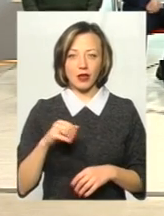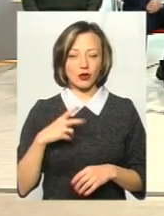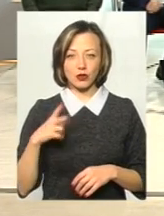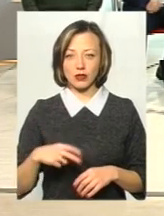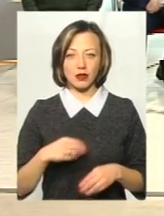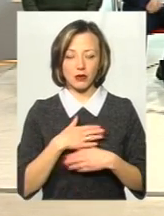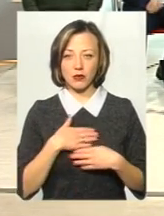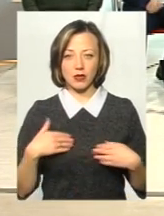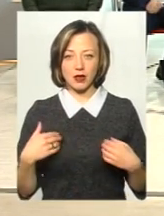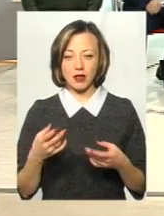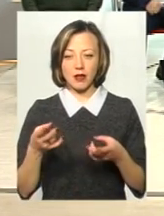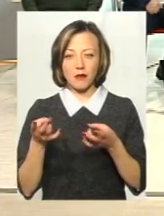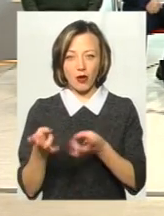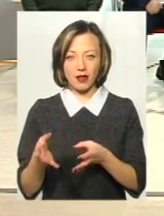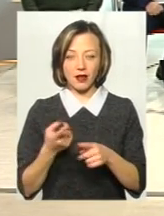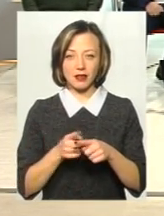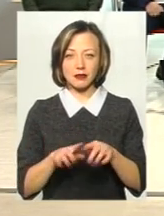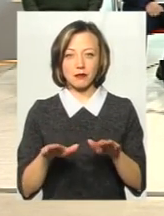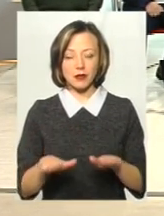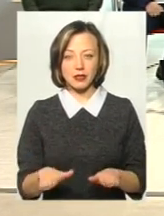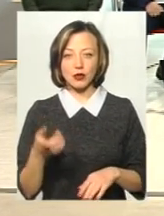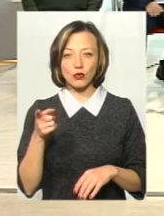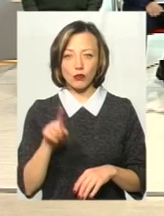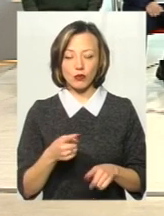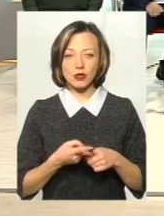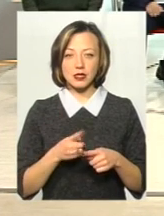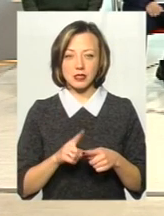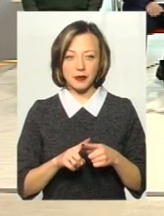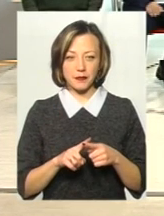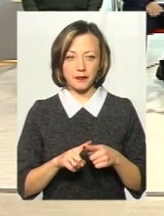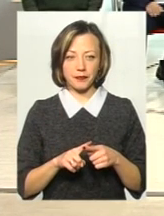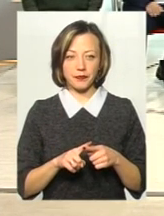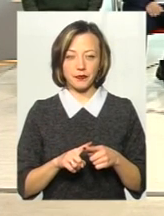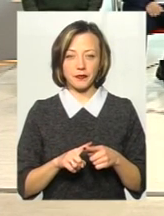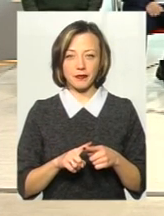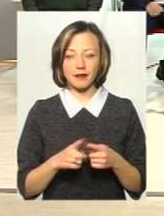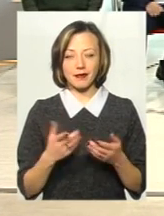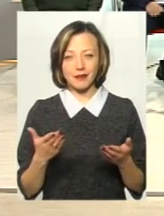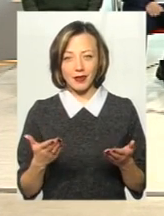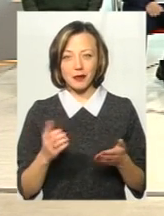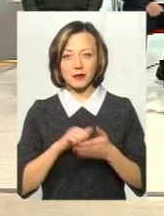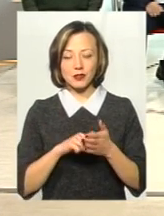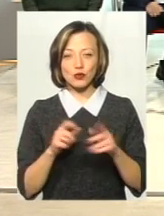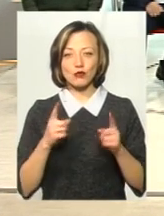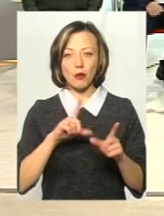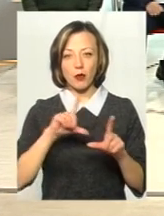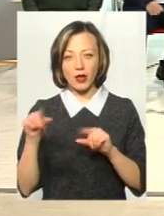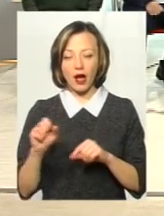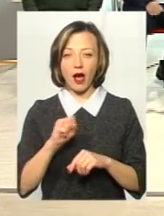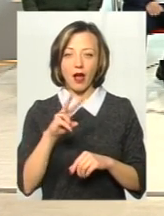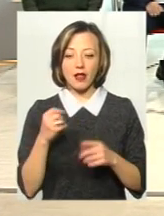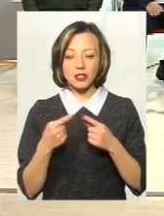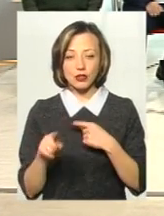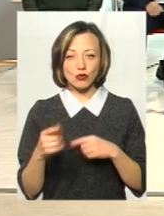не хотіла покидати це місце. Тому це як такий підтекст, чому так поїхали, але з